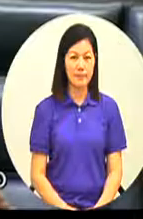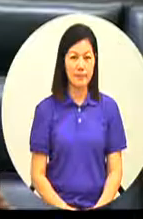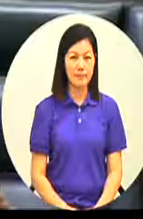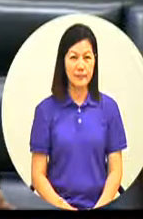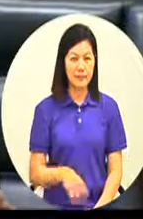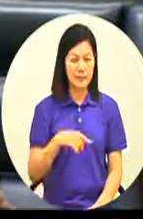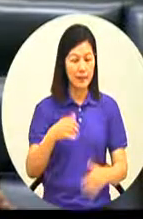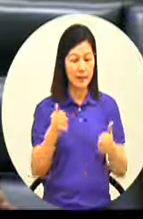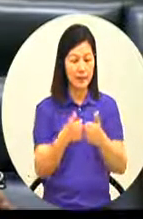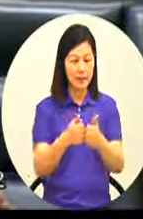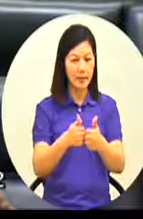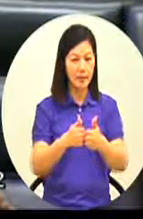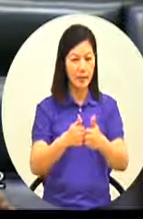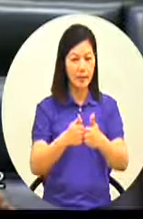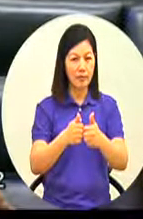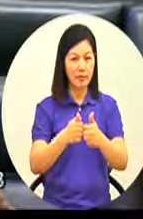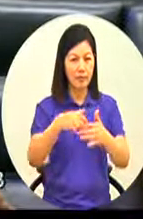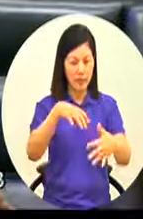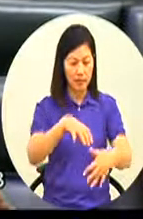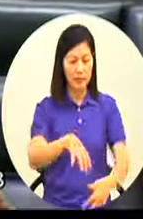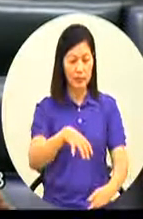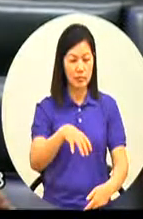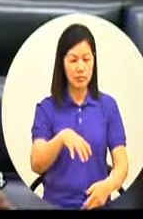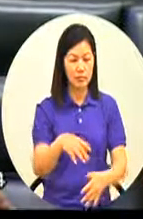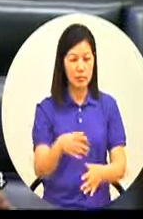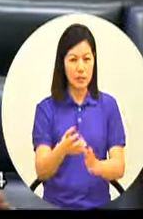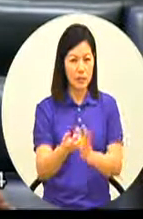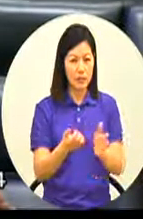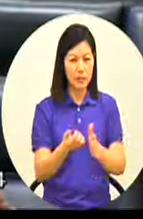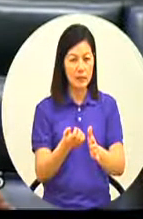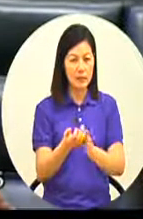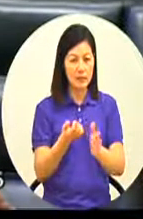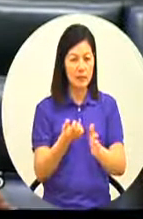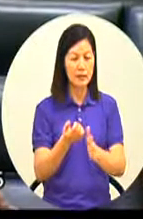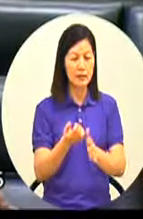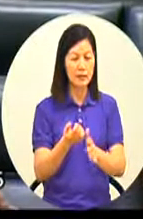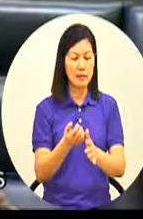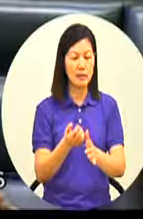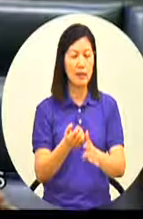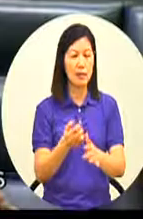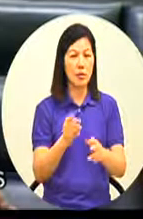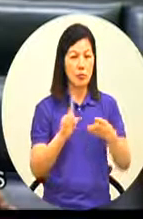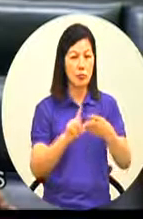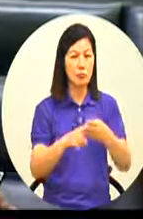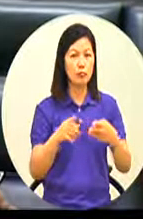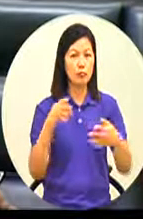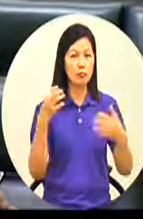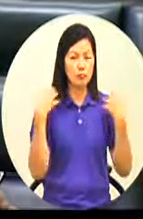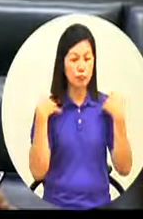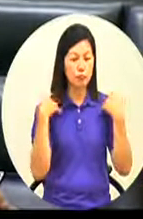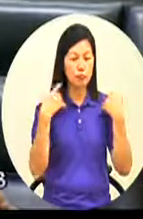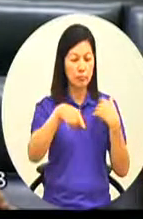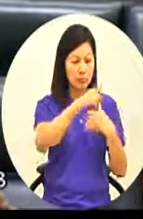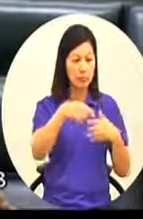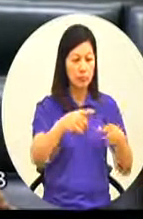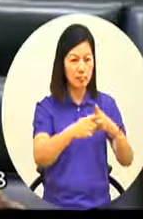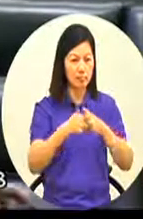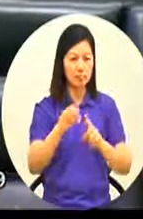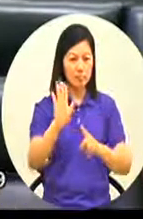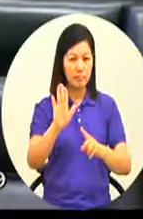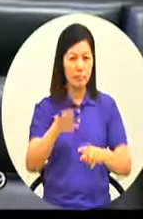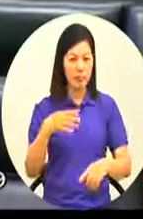厅的旁边，应该我们所有的前高雄市的副镇的主任都在场。我伫遮要提供今